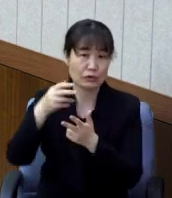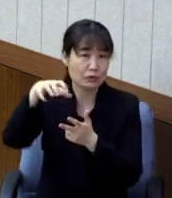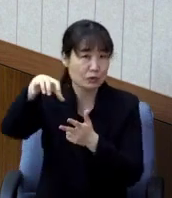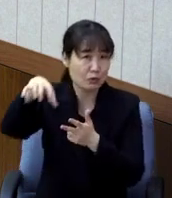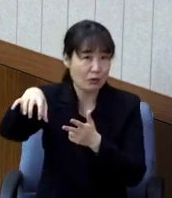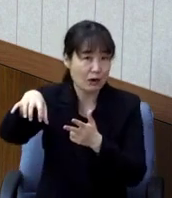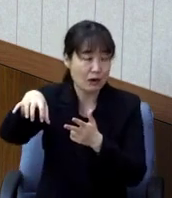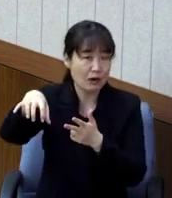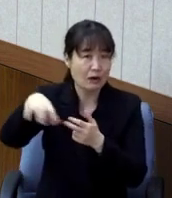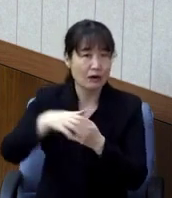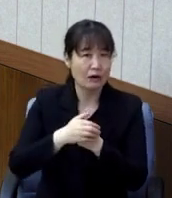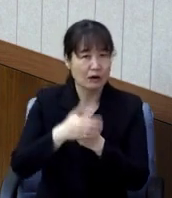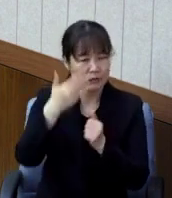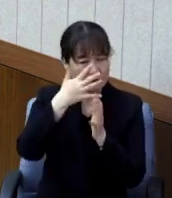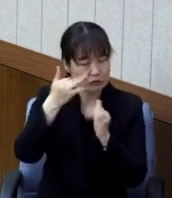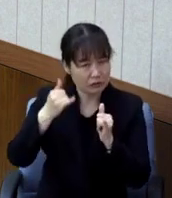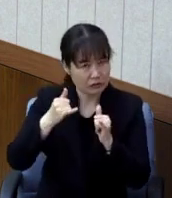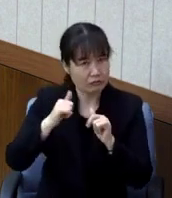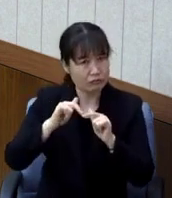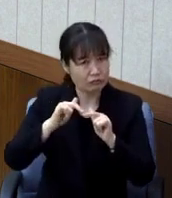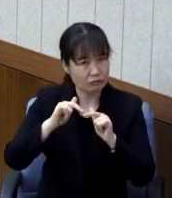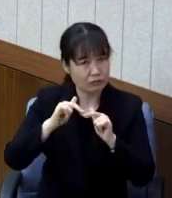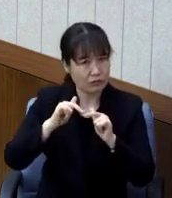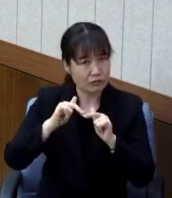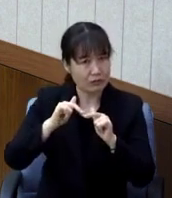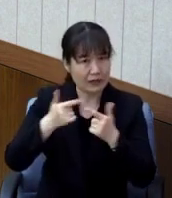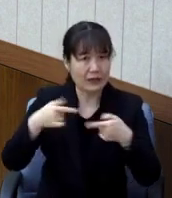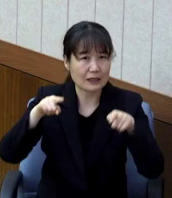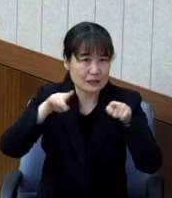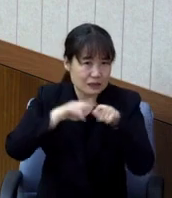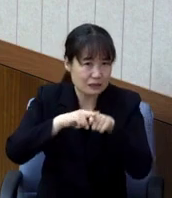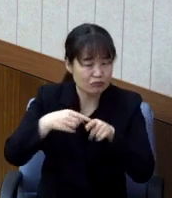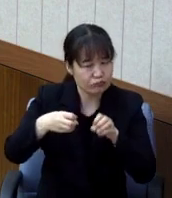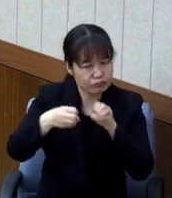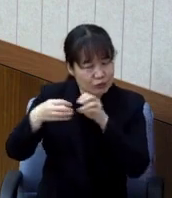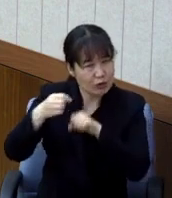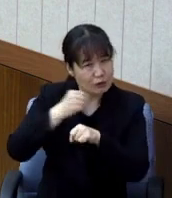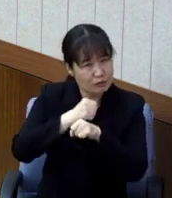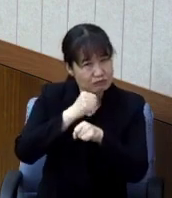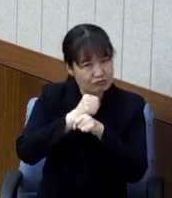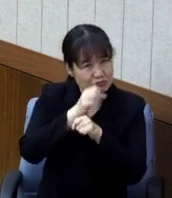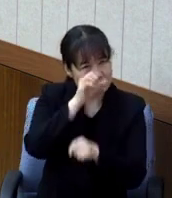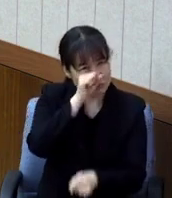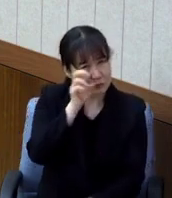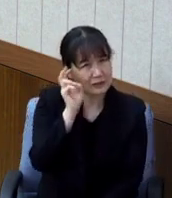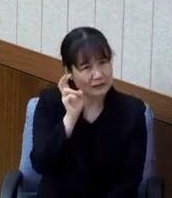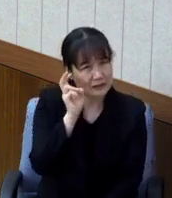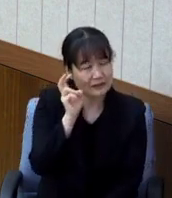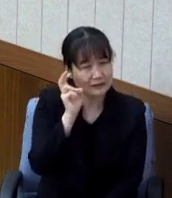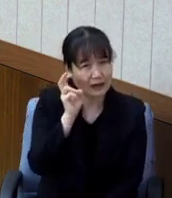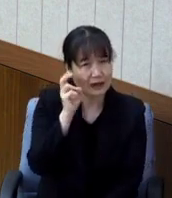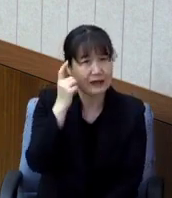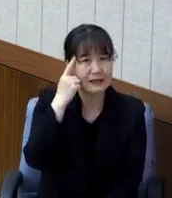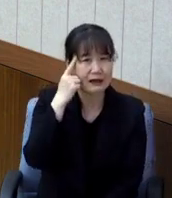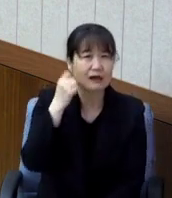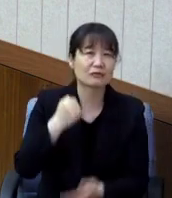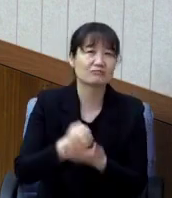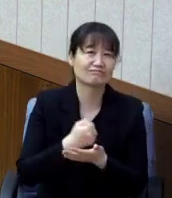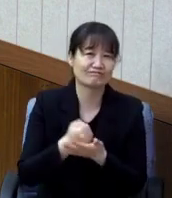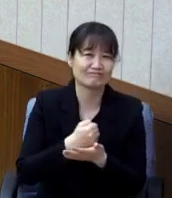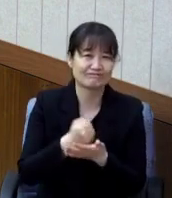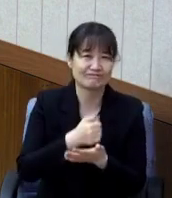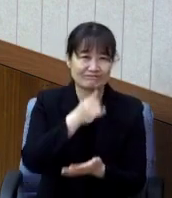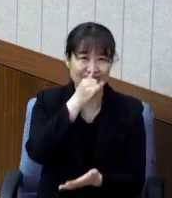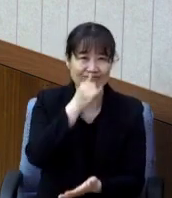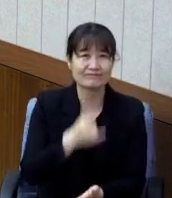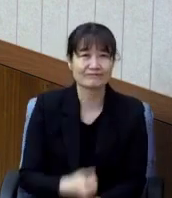청년 정책방에 대해서 같이 좀 머리를 맞대고 좀 의논하면 좋았겠다 하는 생각을 해봐서 아쉬움이 있습니다.